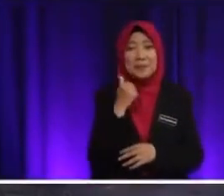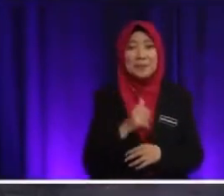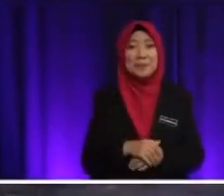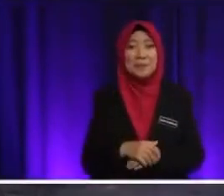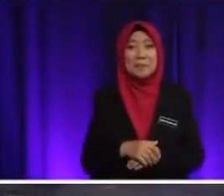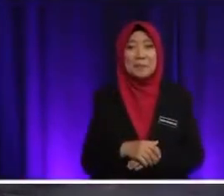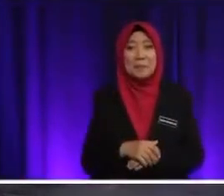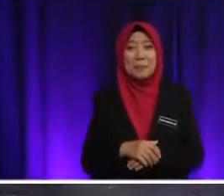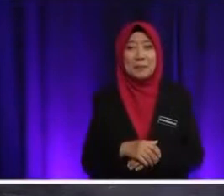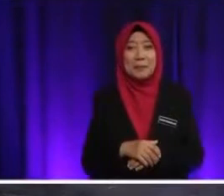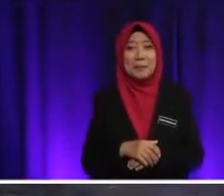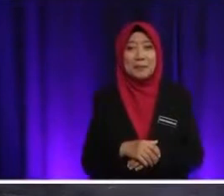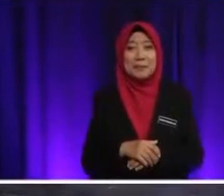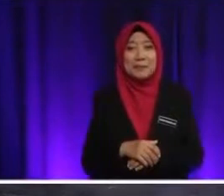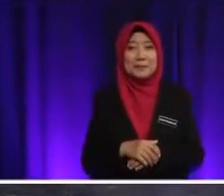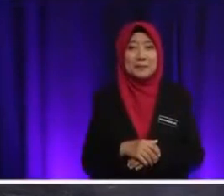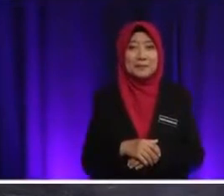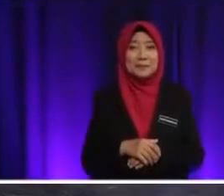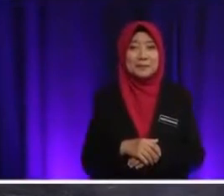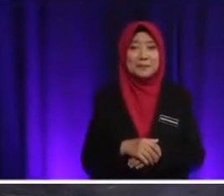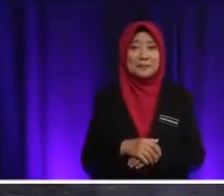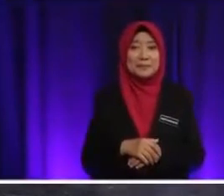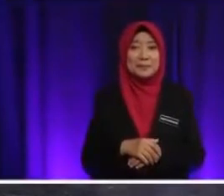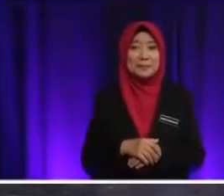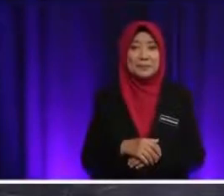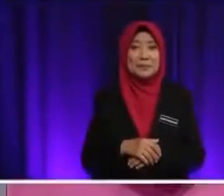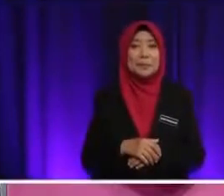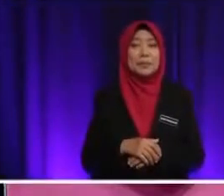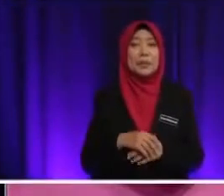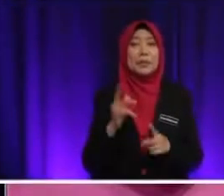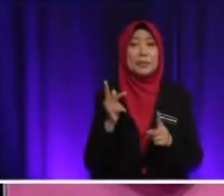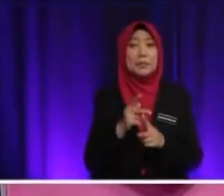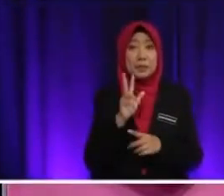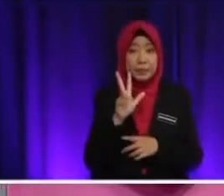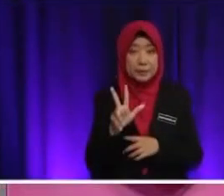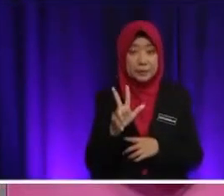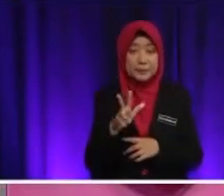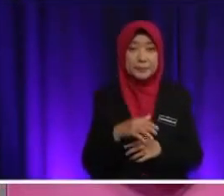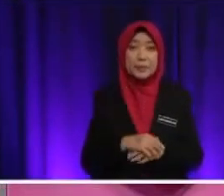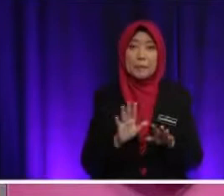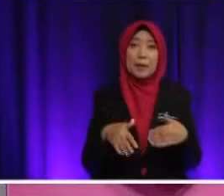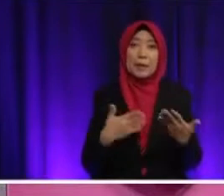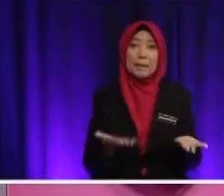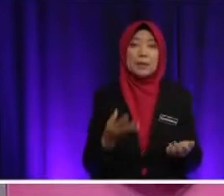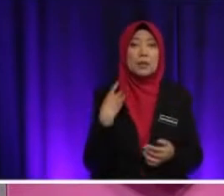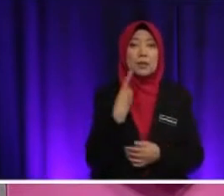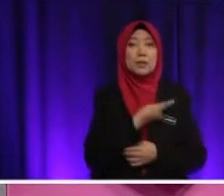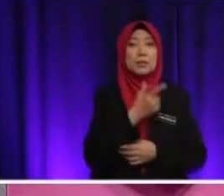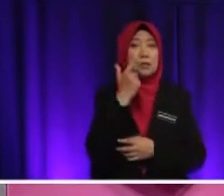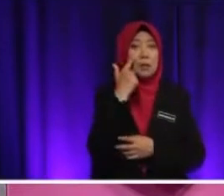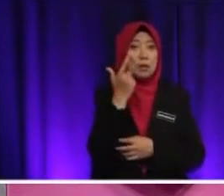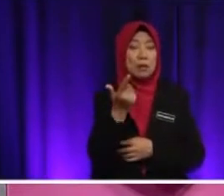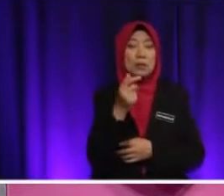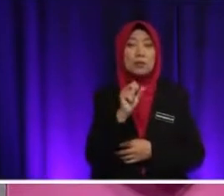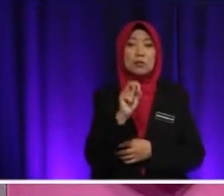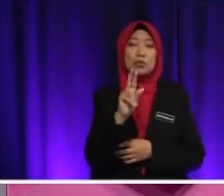ustaz dia jugalah kan. Okey, kita teruskan. Okay. Boleh ustaz, silakan. Yang ketiga. Yang ketiga, bagaimana kita lihat?